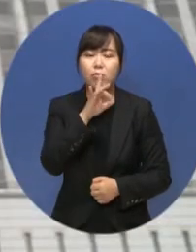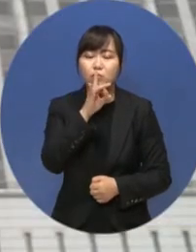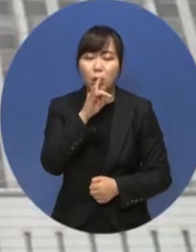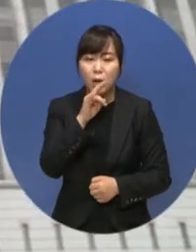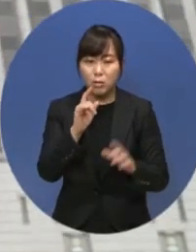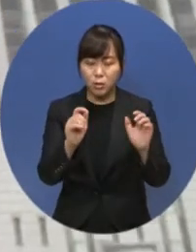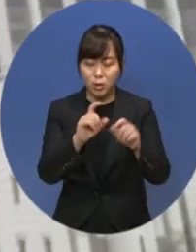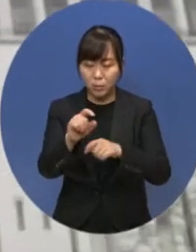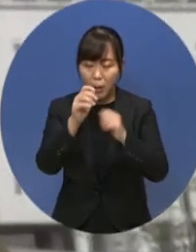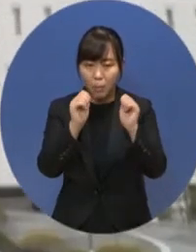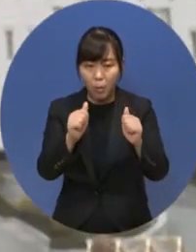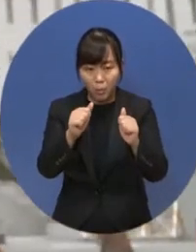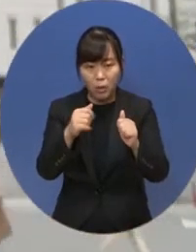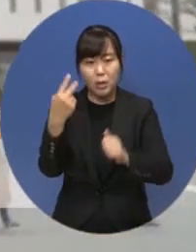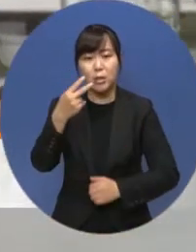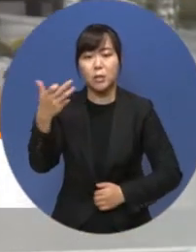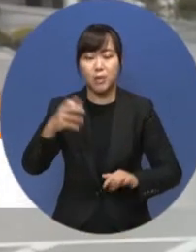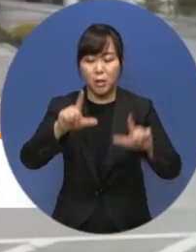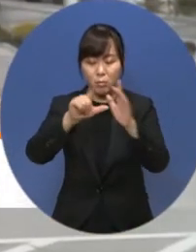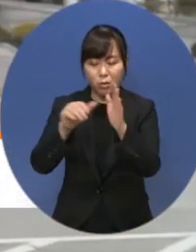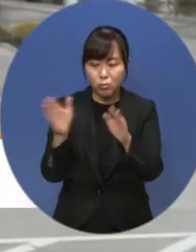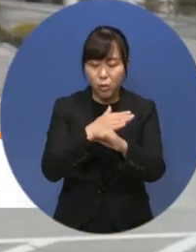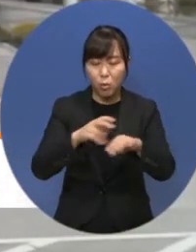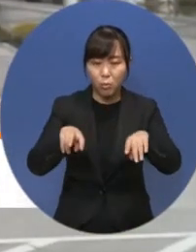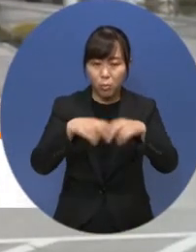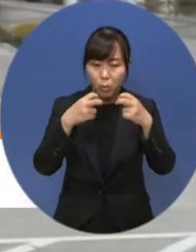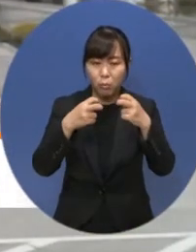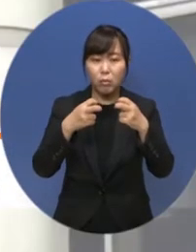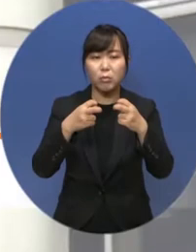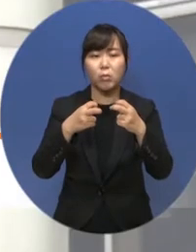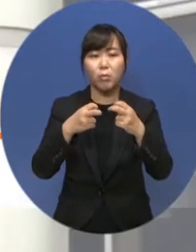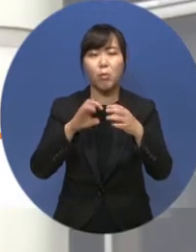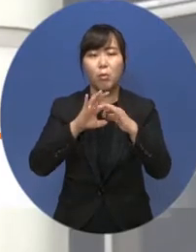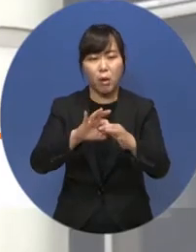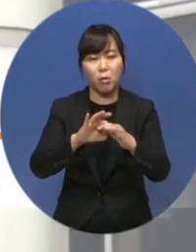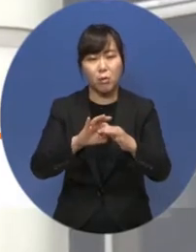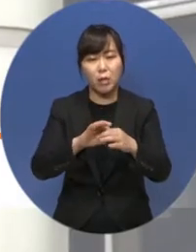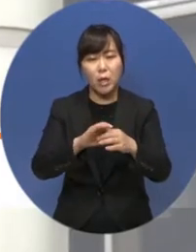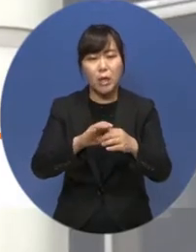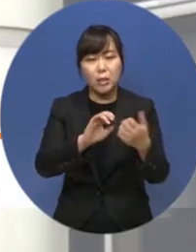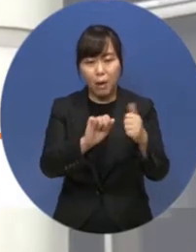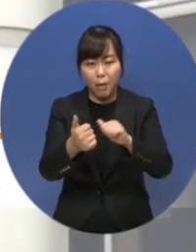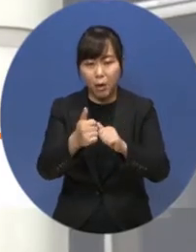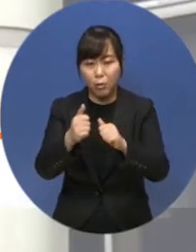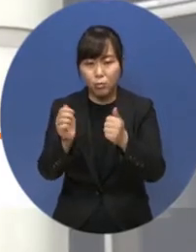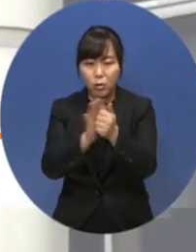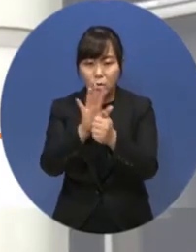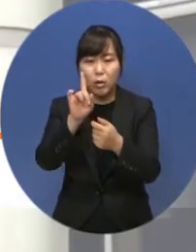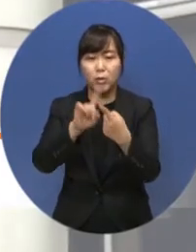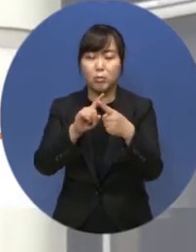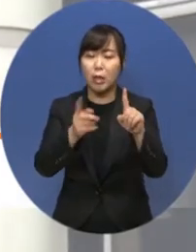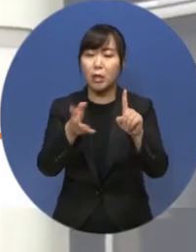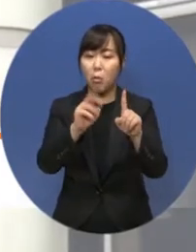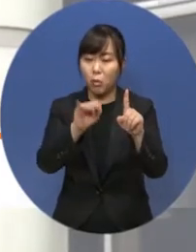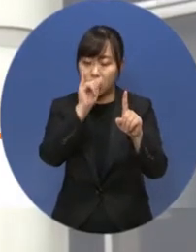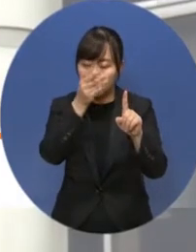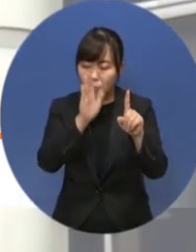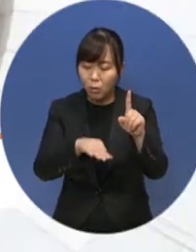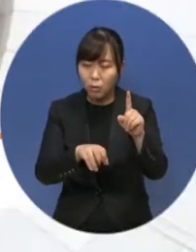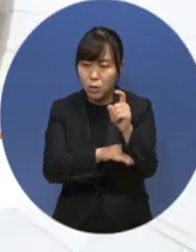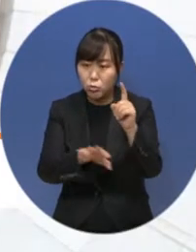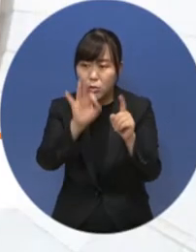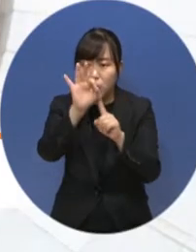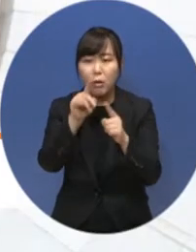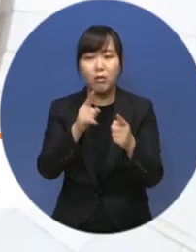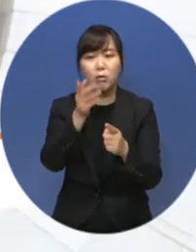서울중앙지법의 경우 2018년부터 교통사고 사망 위자료 기준 금액을 1억 원으로 적용하고 있으나 이번